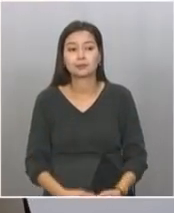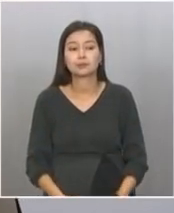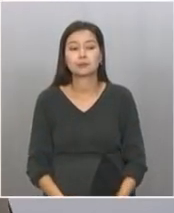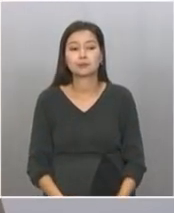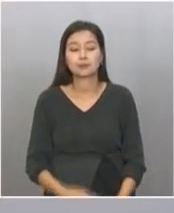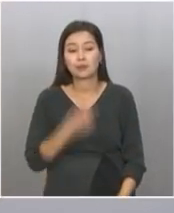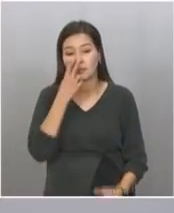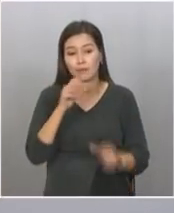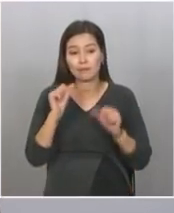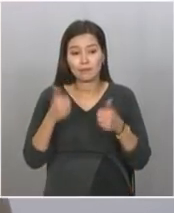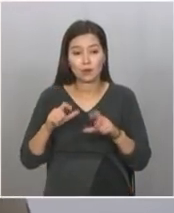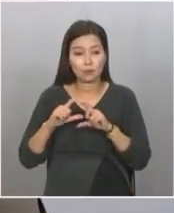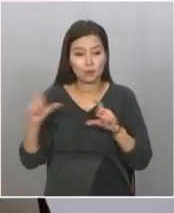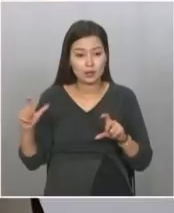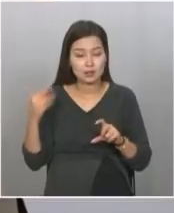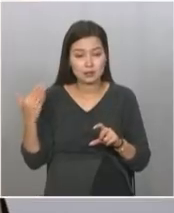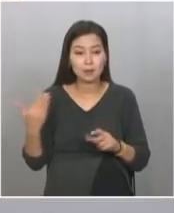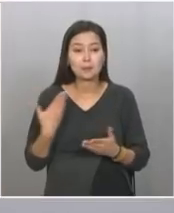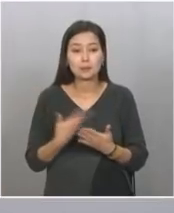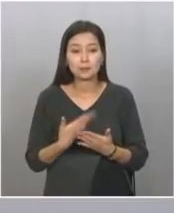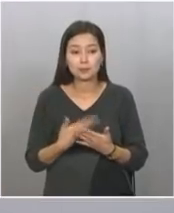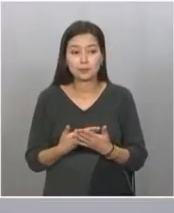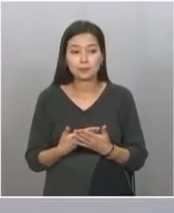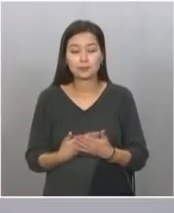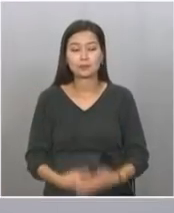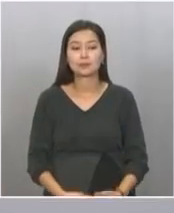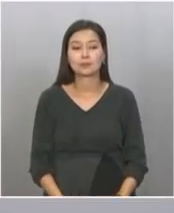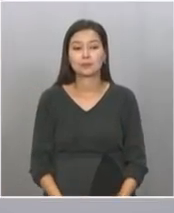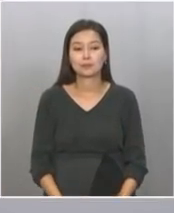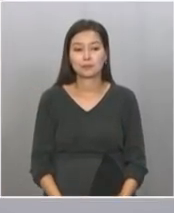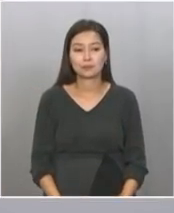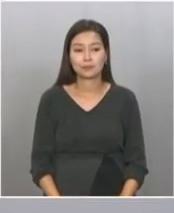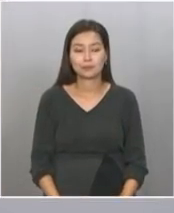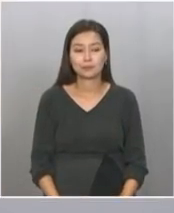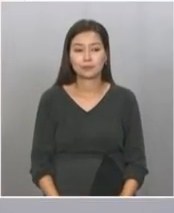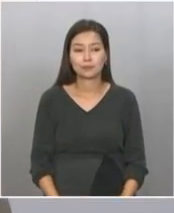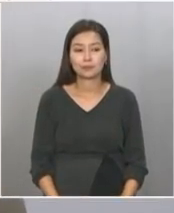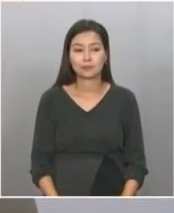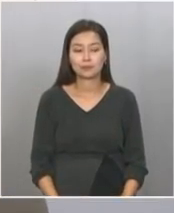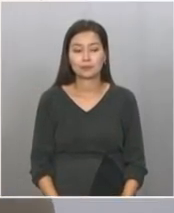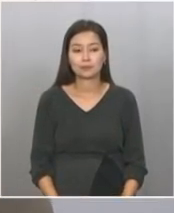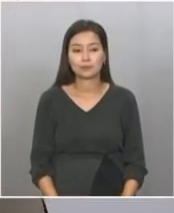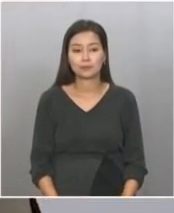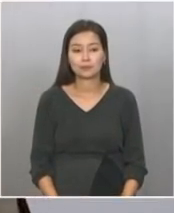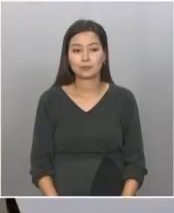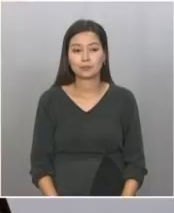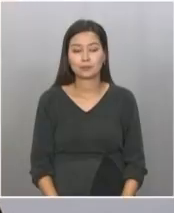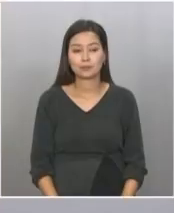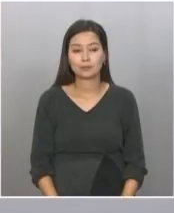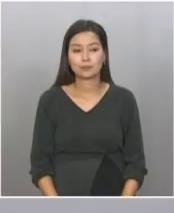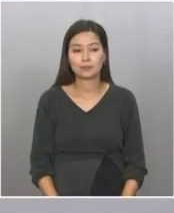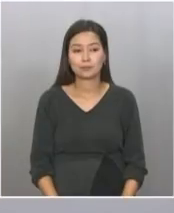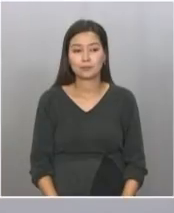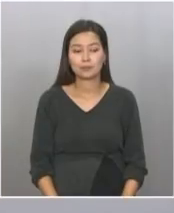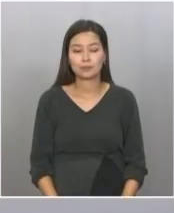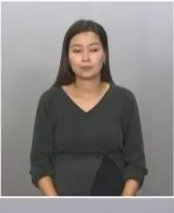Мінекей формуласын көріп тұрмыз. Мысалы, C-дан A қосу C-дан B болса, ережеге сай, біз